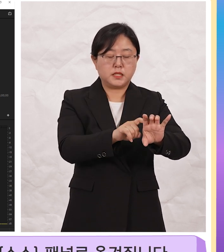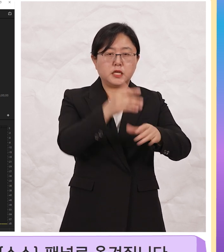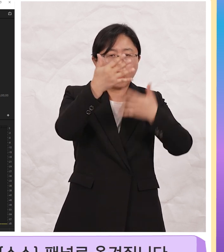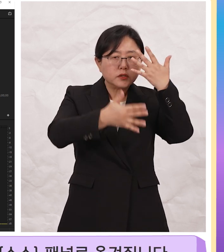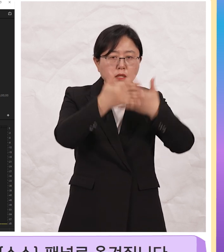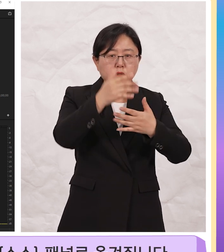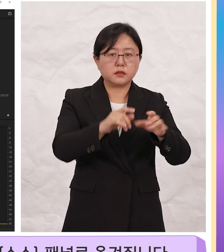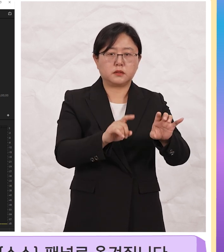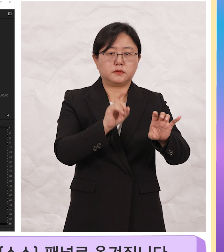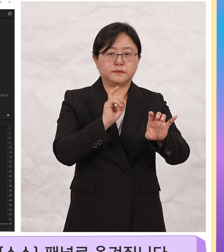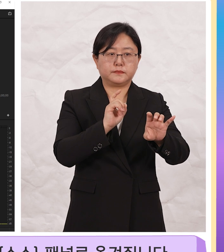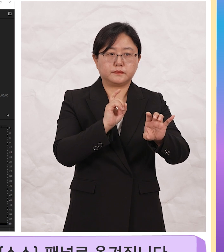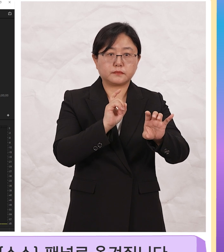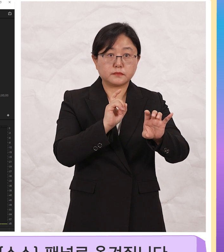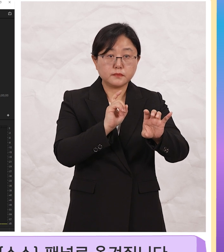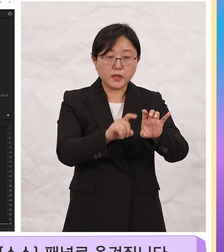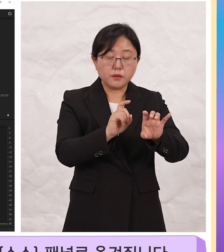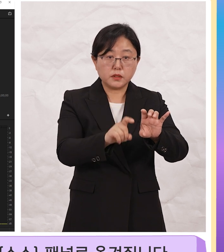이 동영상을